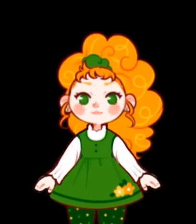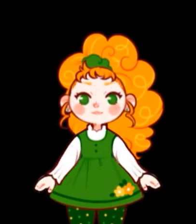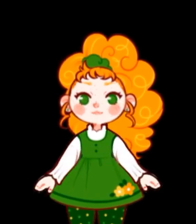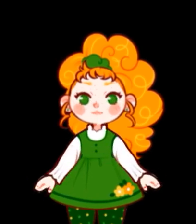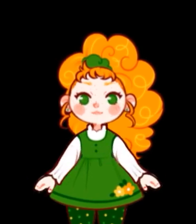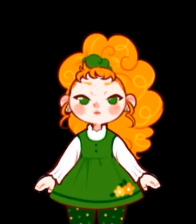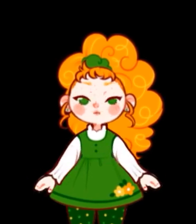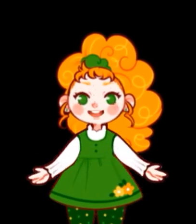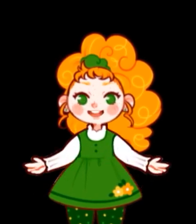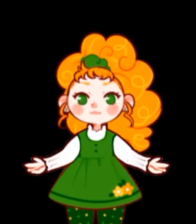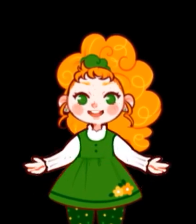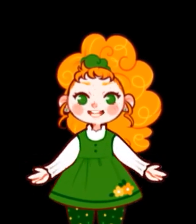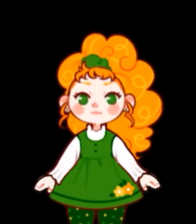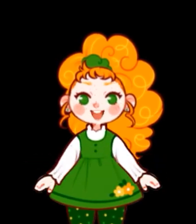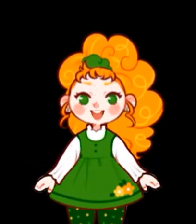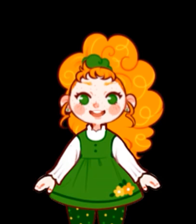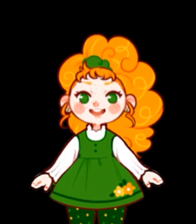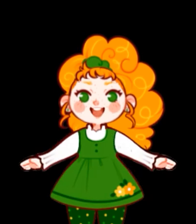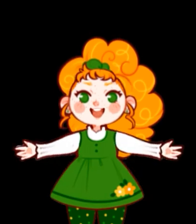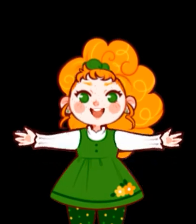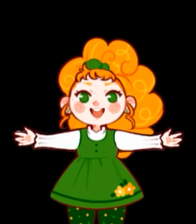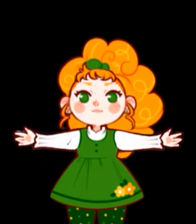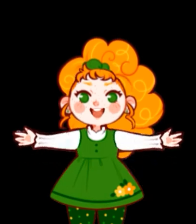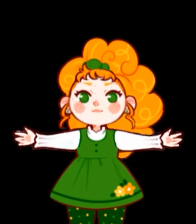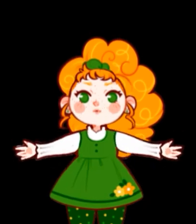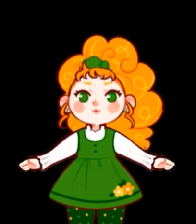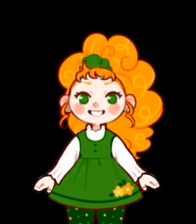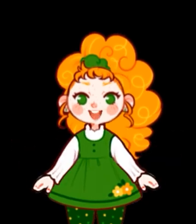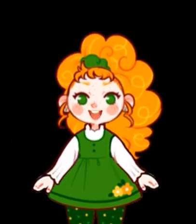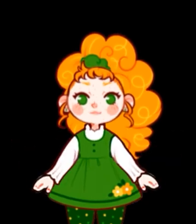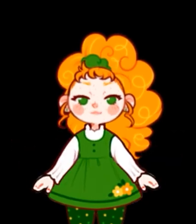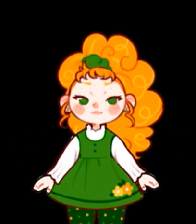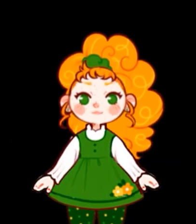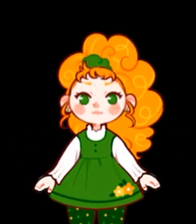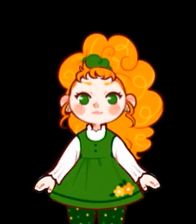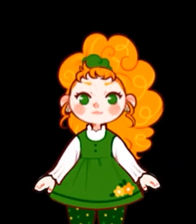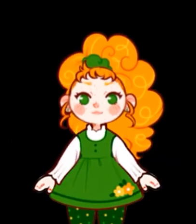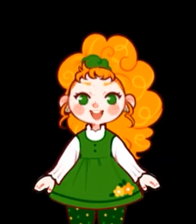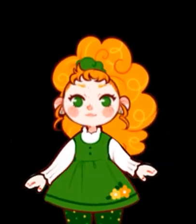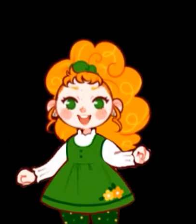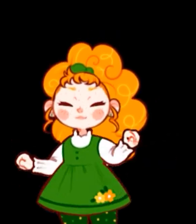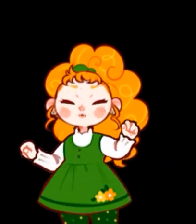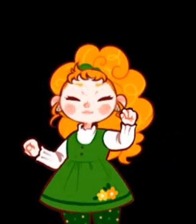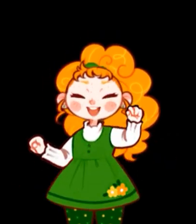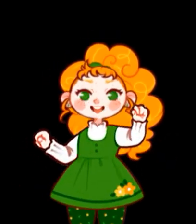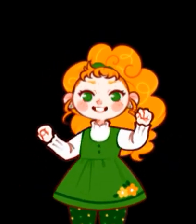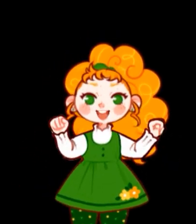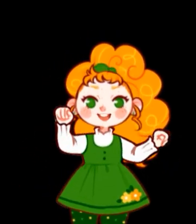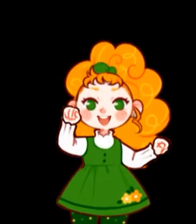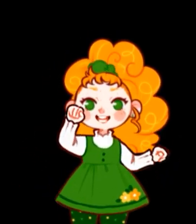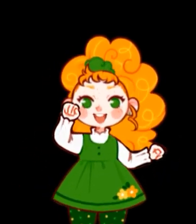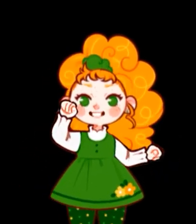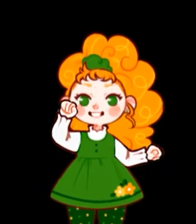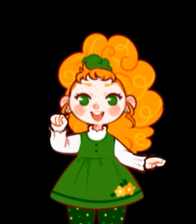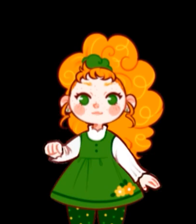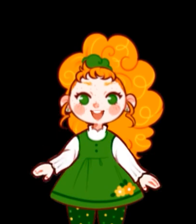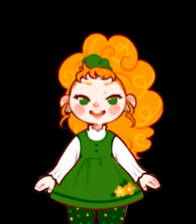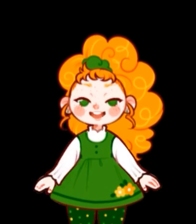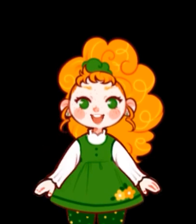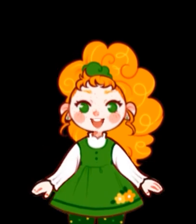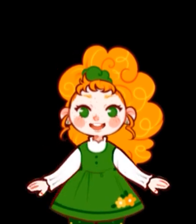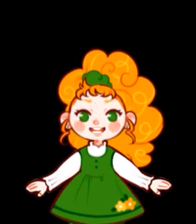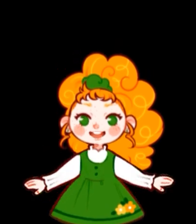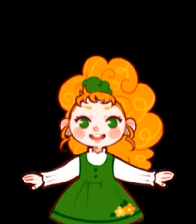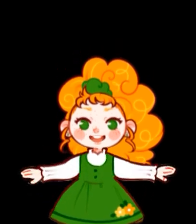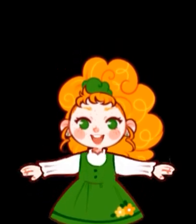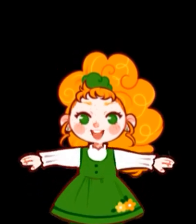somriuen. Potser és perquè m'encanta la música. Em passo el dia cantant i ballant, perquè